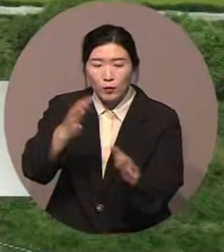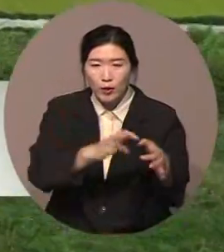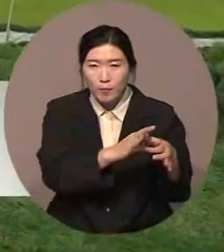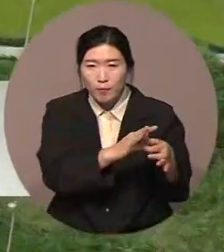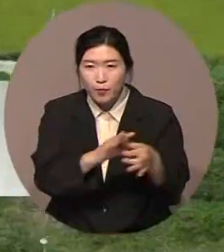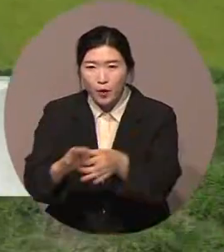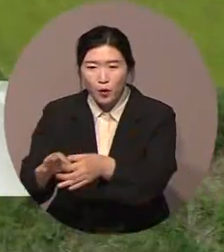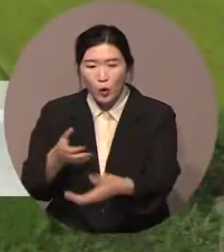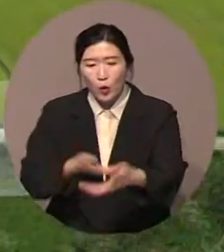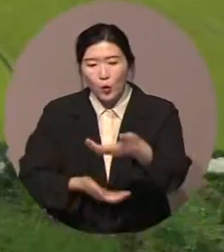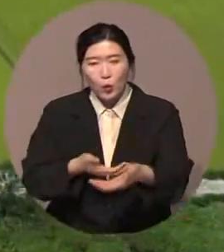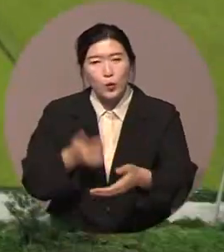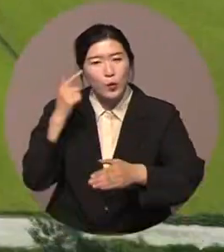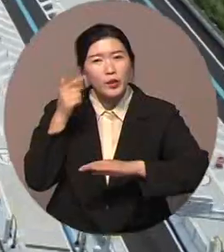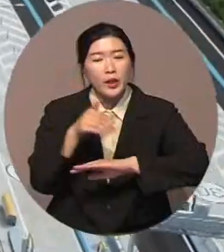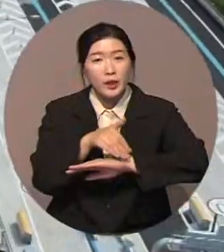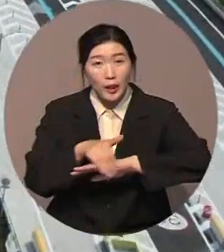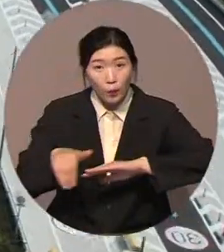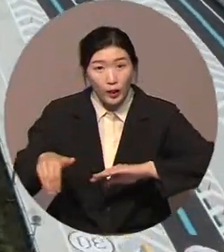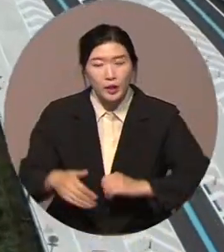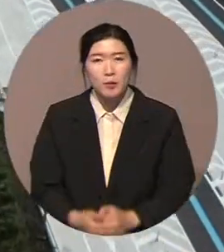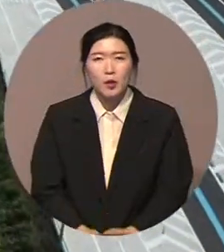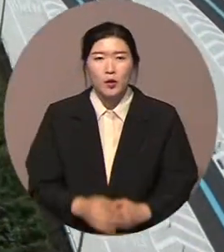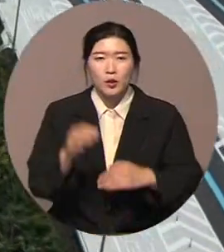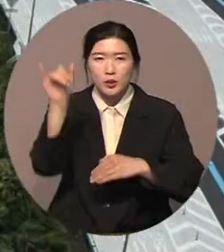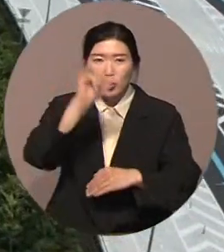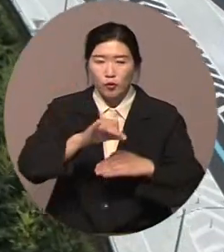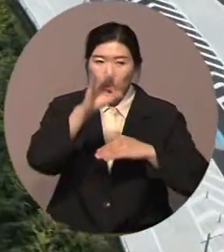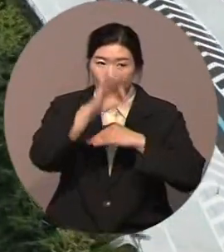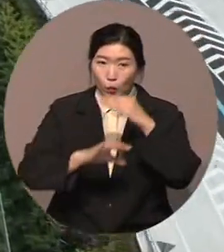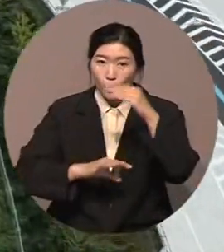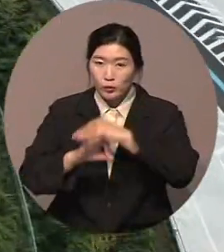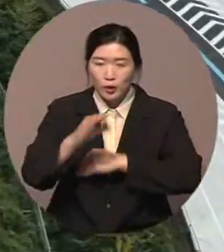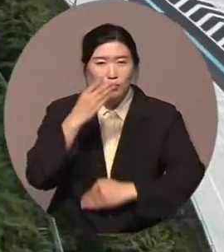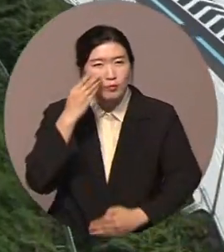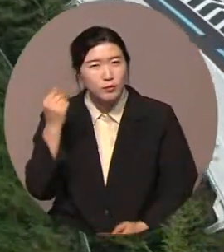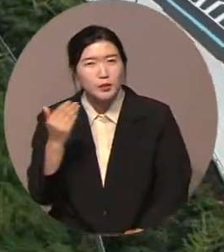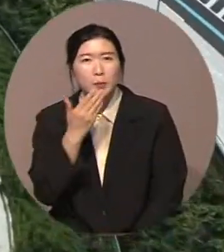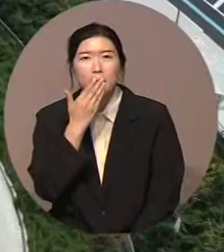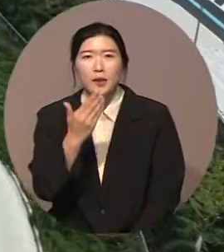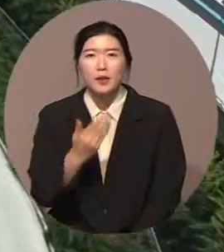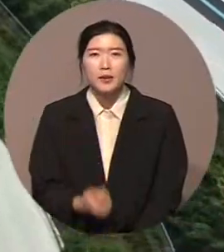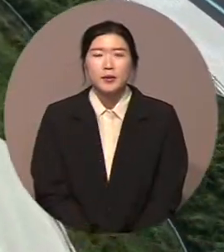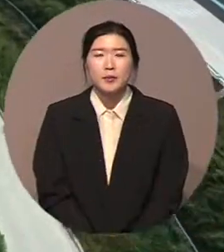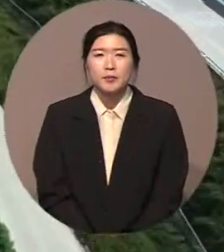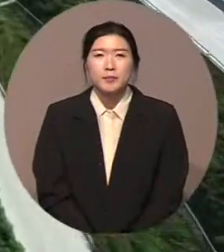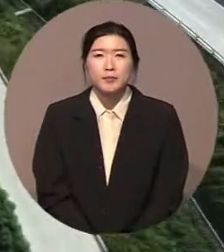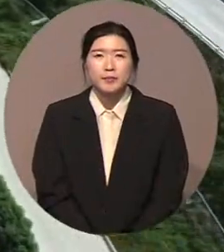당진 송악 분기점까지 연결할 계획으로 동서교통망에 큰 변화가 예상됩니다